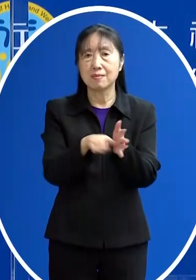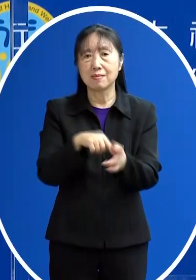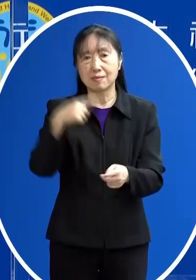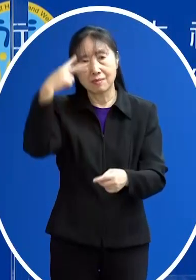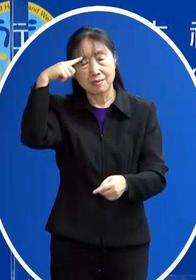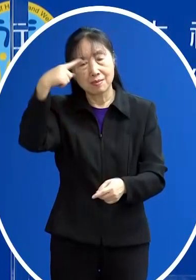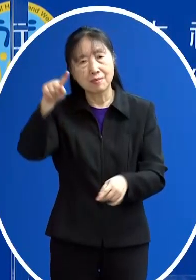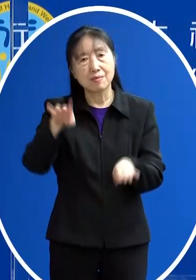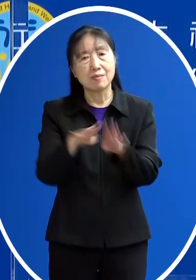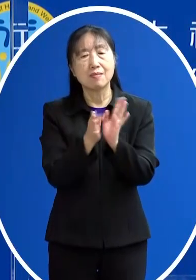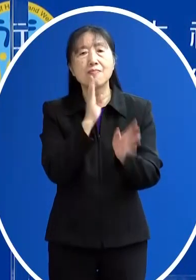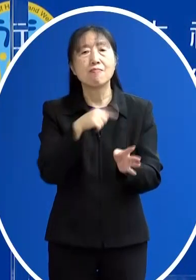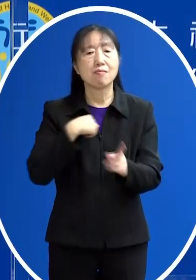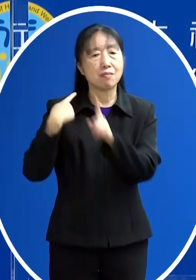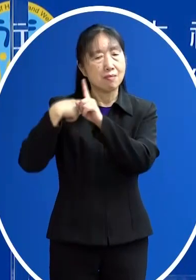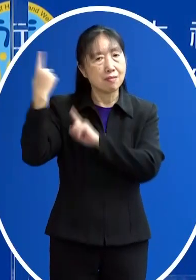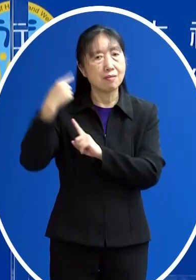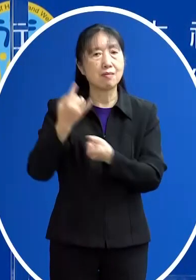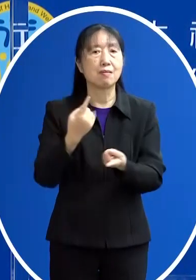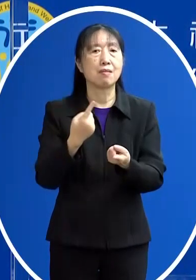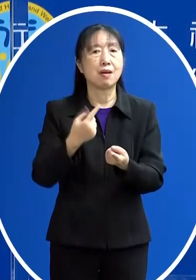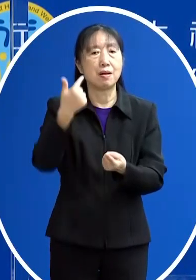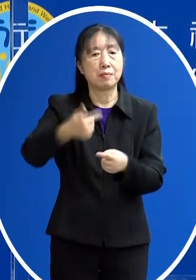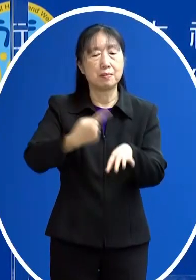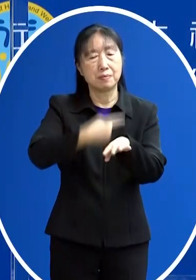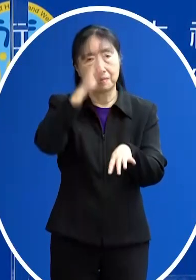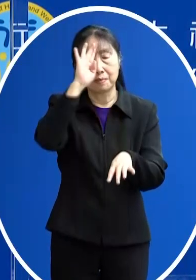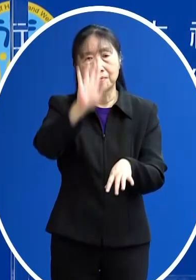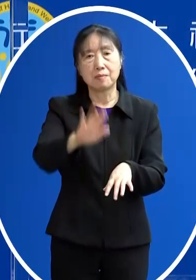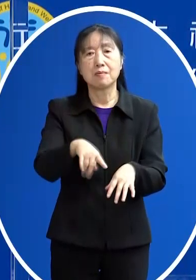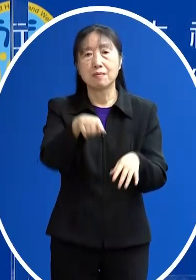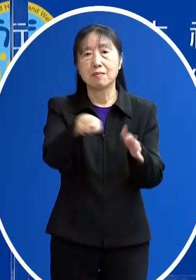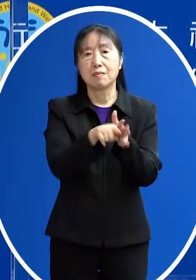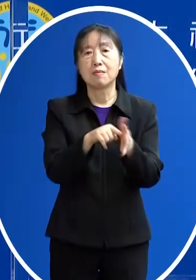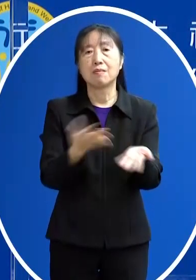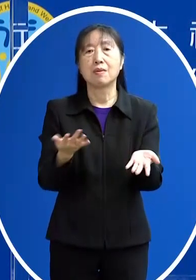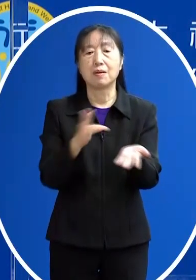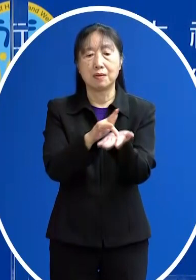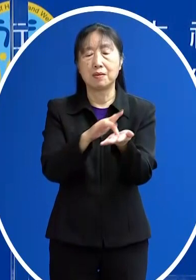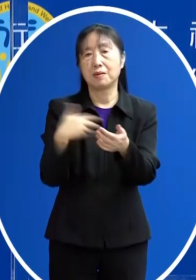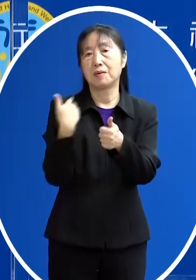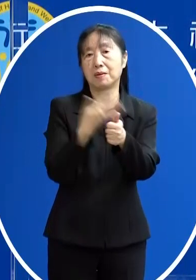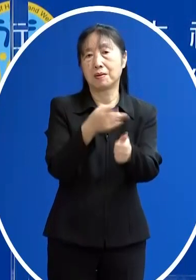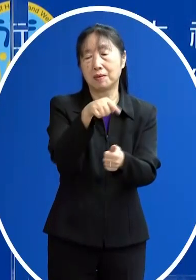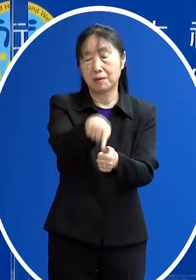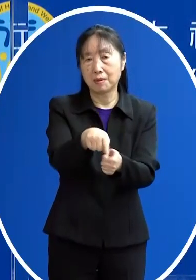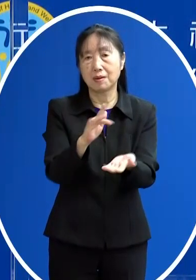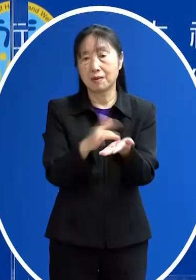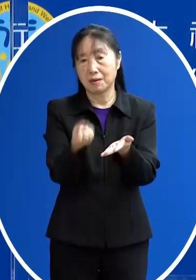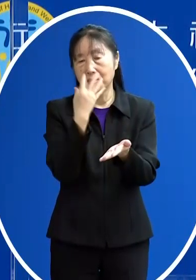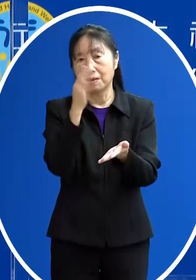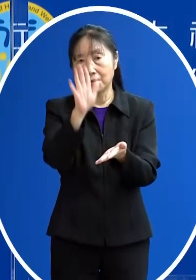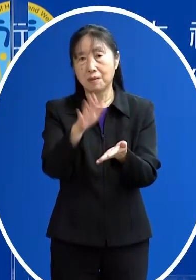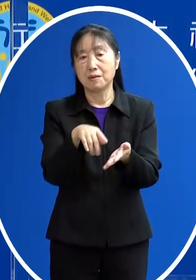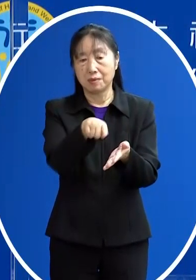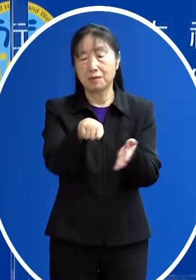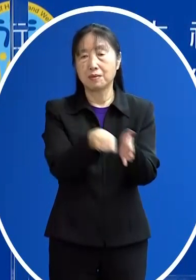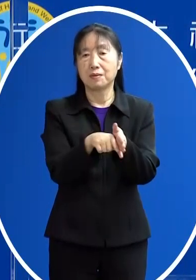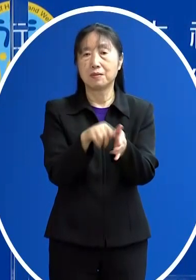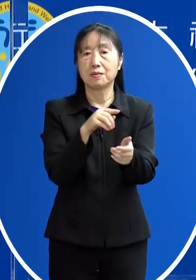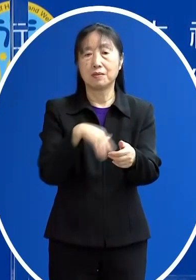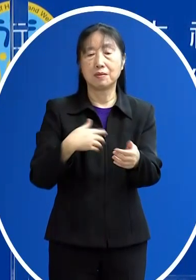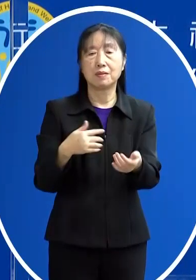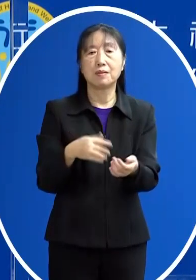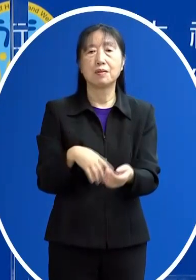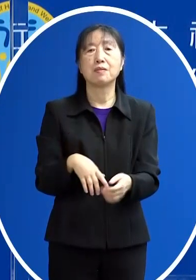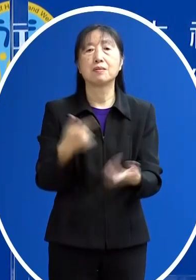高血压这个部分，是符合我们使用预防性的这个瑞德西韦来做预防重症的治疗，所以就开始使用